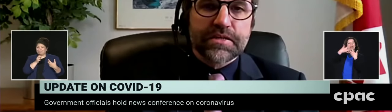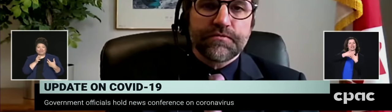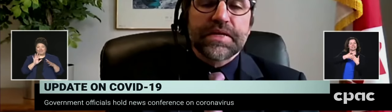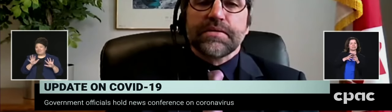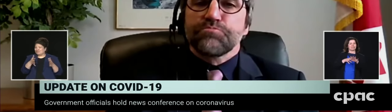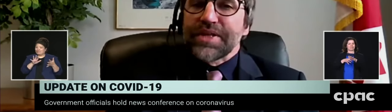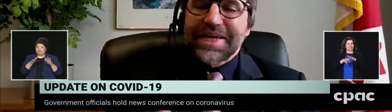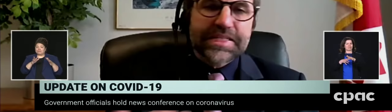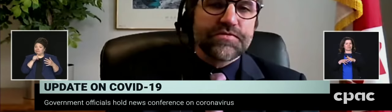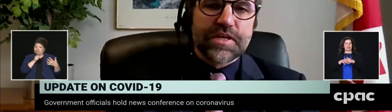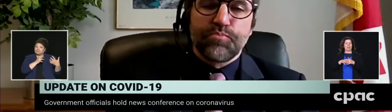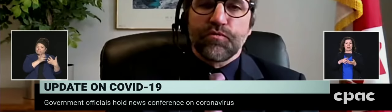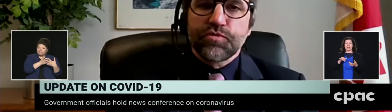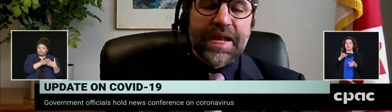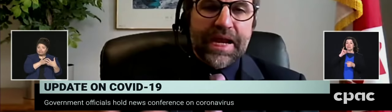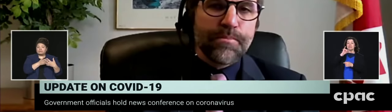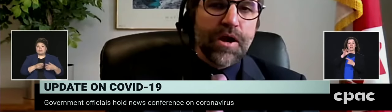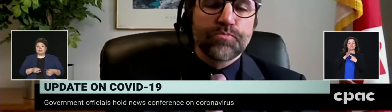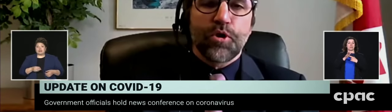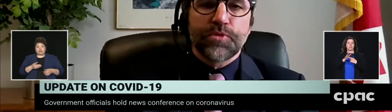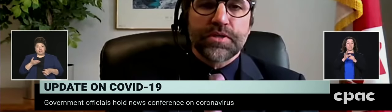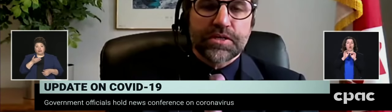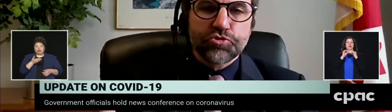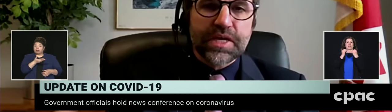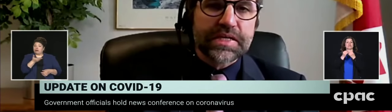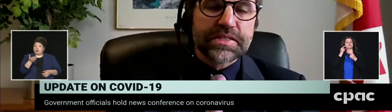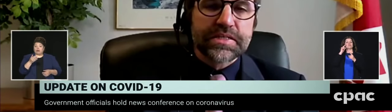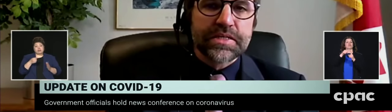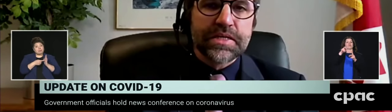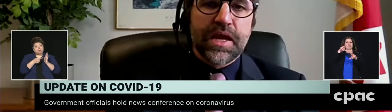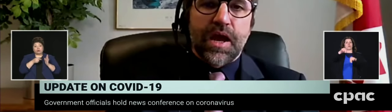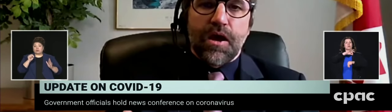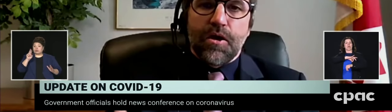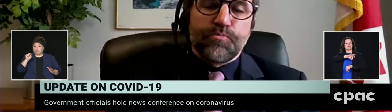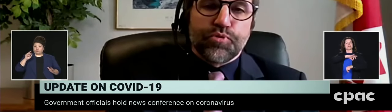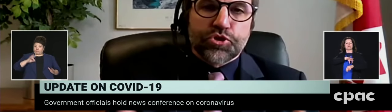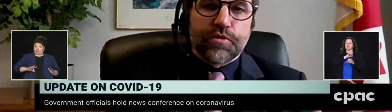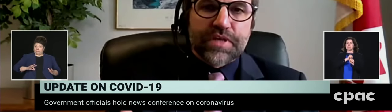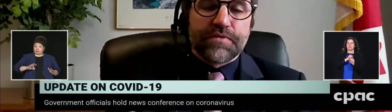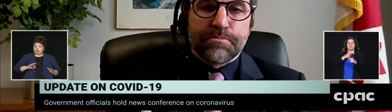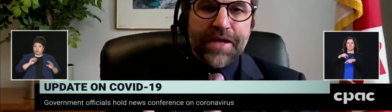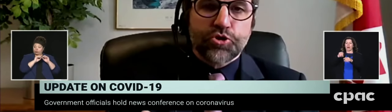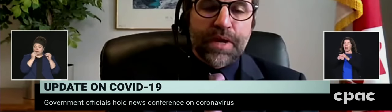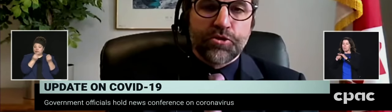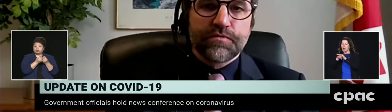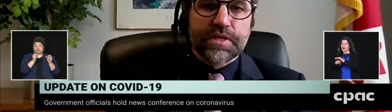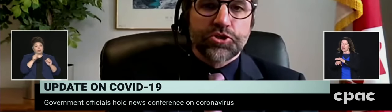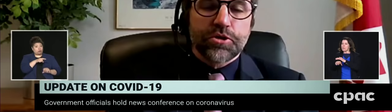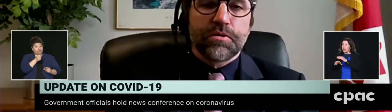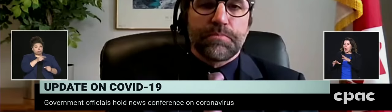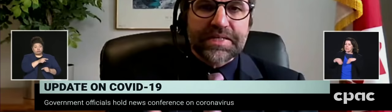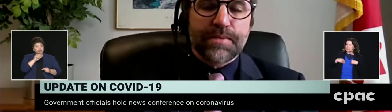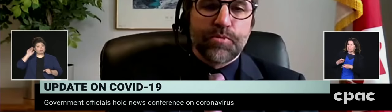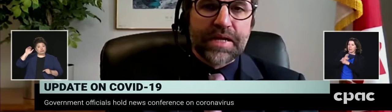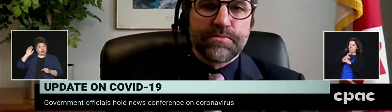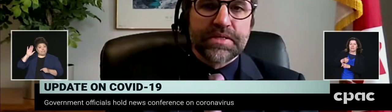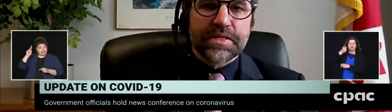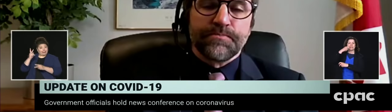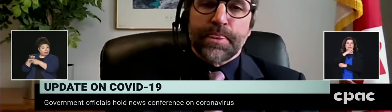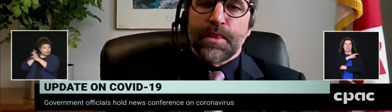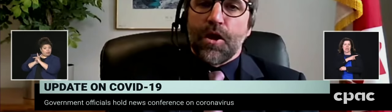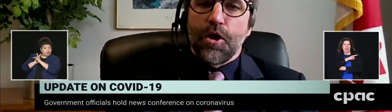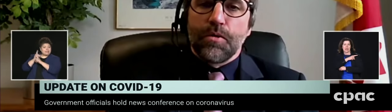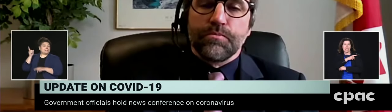lucratif, il peut être très difficile pour vous d'aller à la banque pour obtenir du crédit puisque vous avez une marge de manœuvre déjà passablement